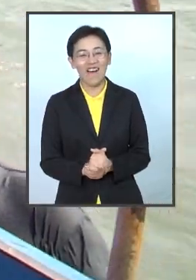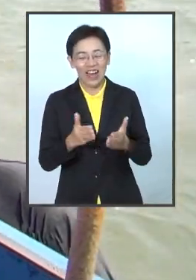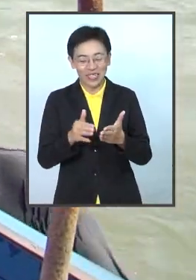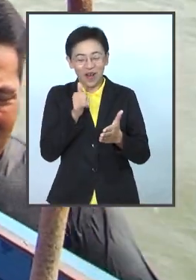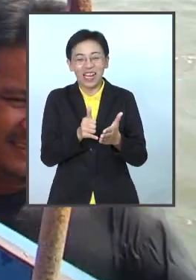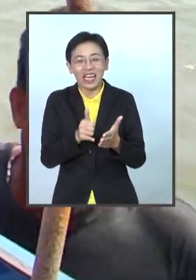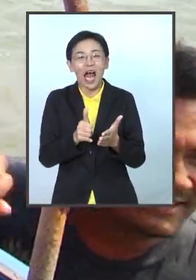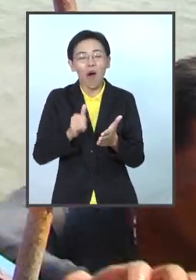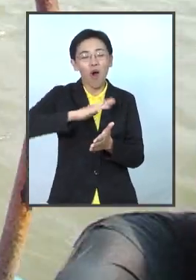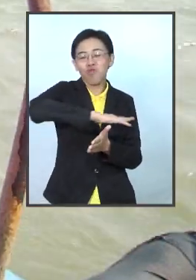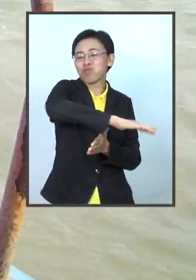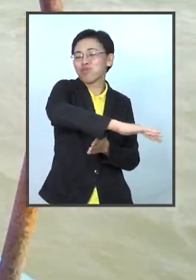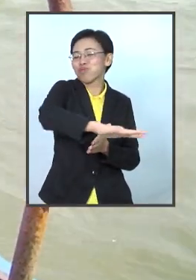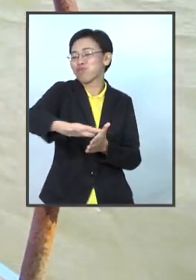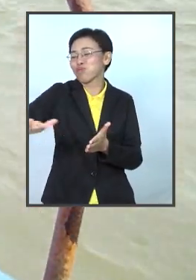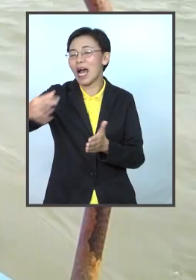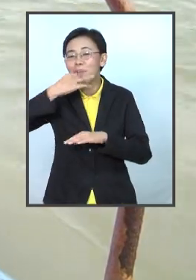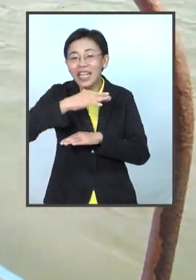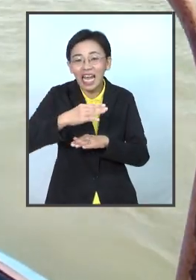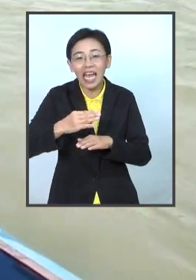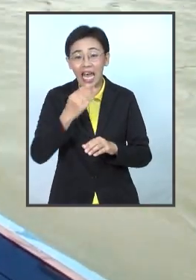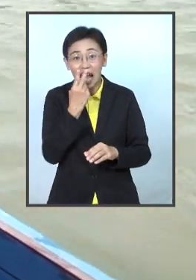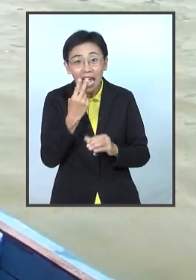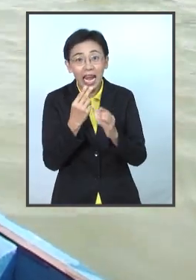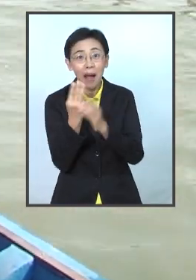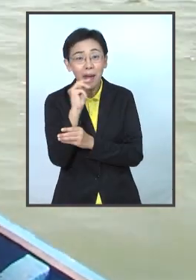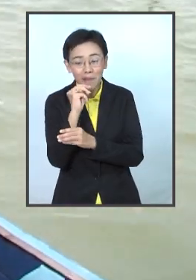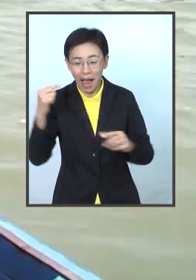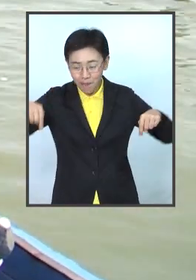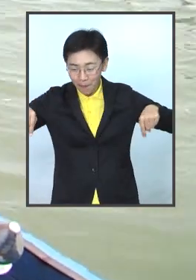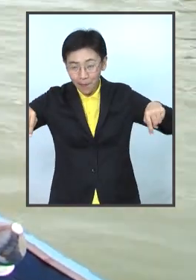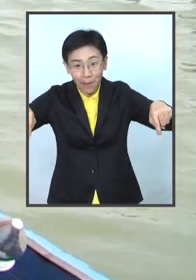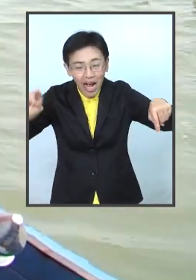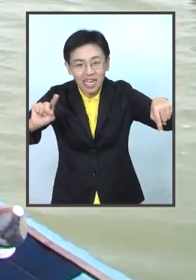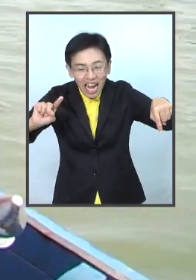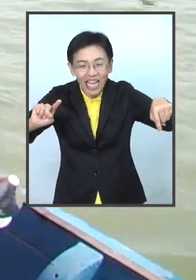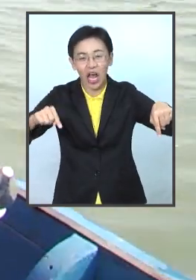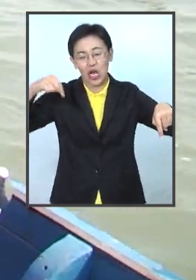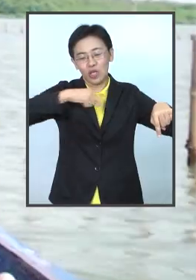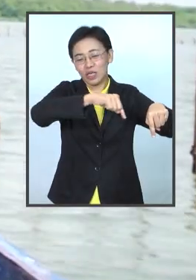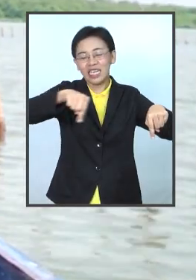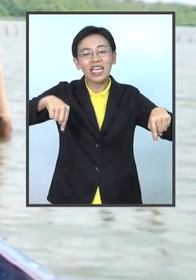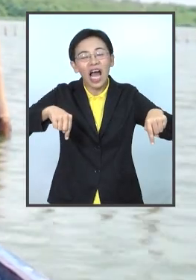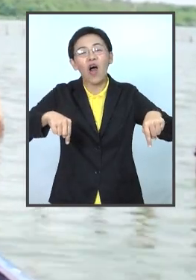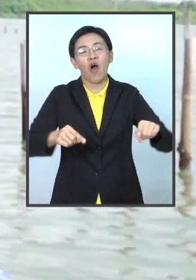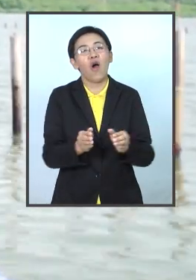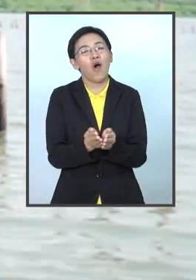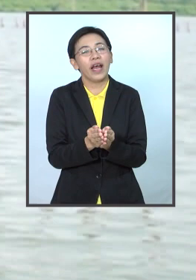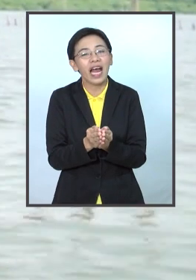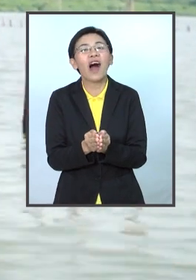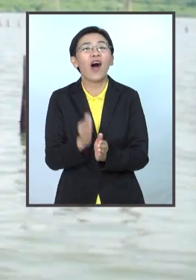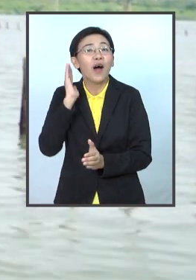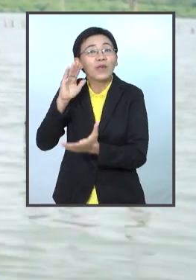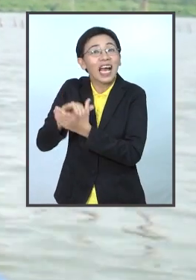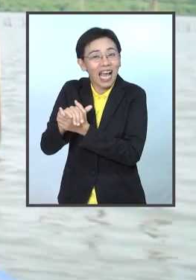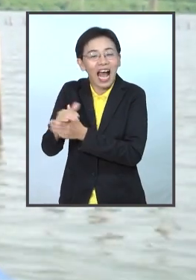ผมก็อยู่กลางทะเลค่ะที่เห็นไม้ปักๆแบบนี้ใช่แล้วค่ะเราอยู่กันที่ฟาร์มหอยค่ะของพี่ธนานะคะซึ่งเป็นส